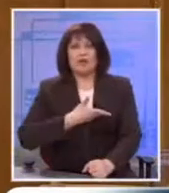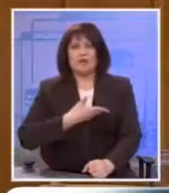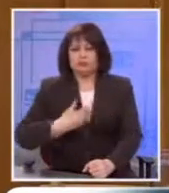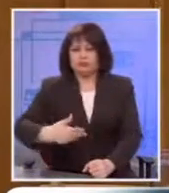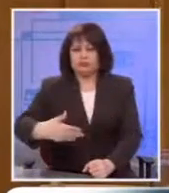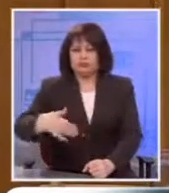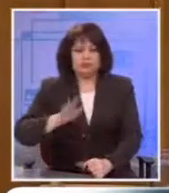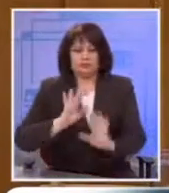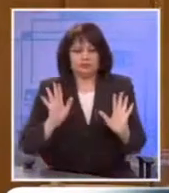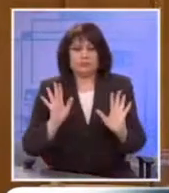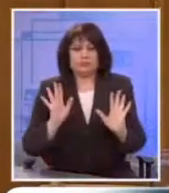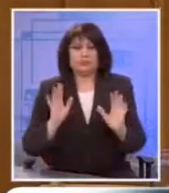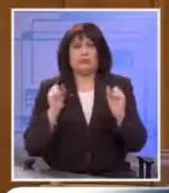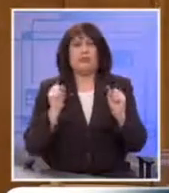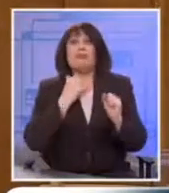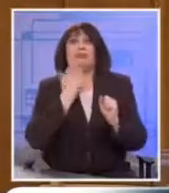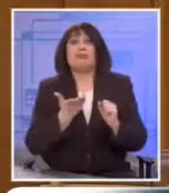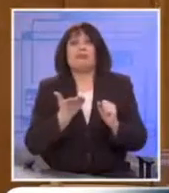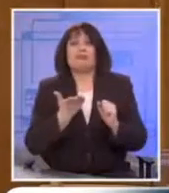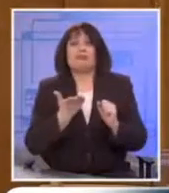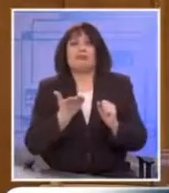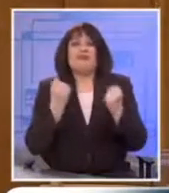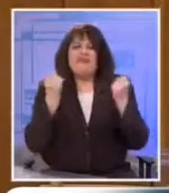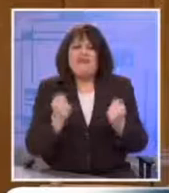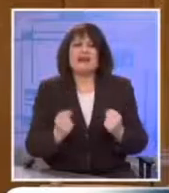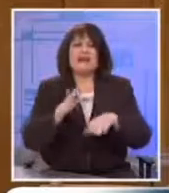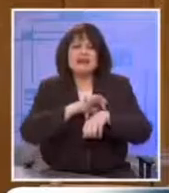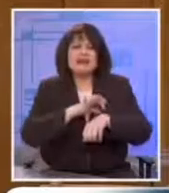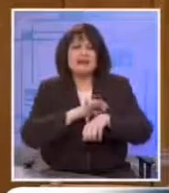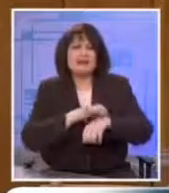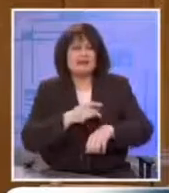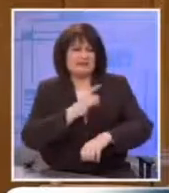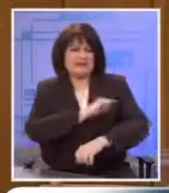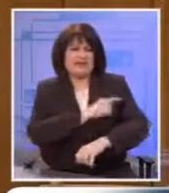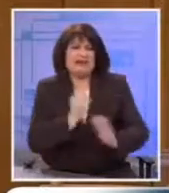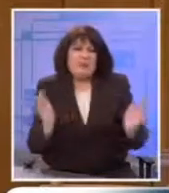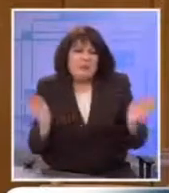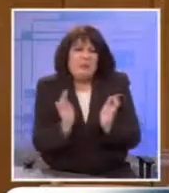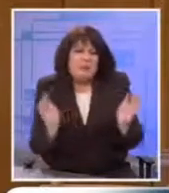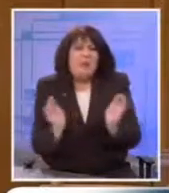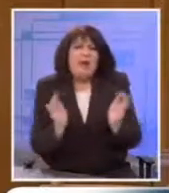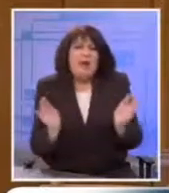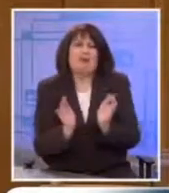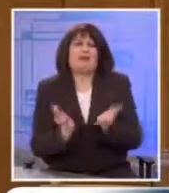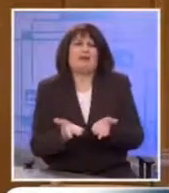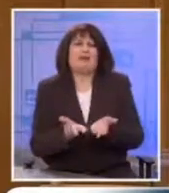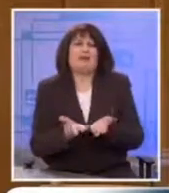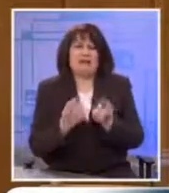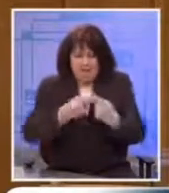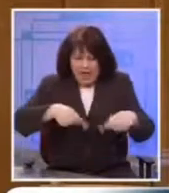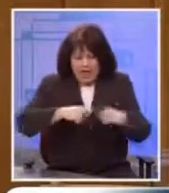διότι όσο πιο βεβαρημένοι ήταν οι ασθενείς στο ψυχιατρίο, τόσο πιο στιβαγμένοι σε αδιανόητα